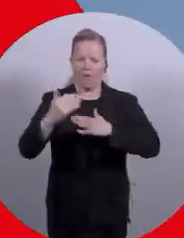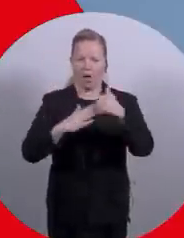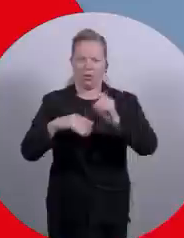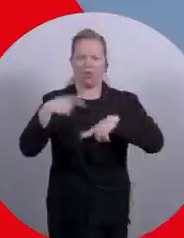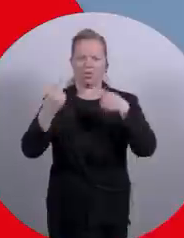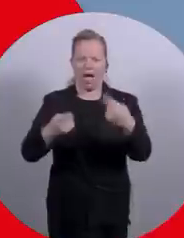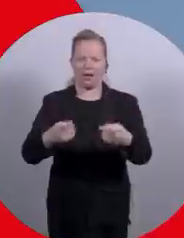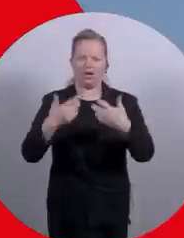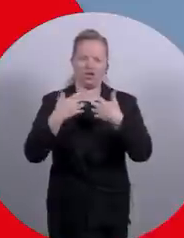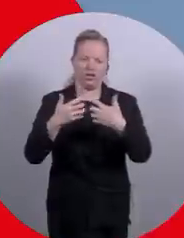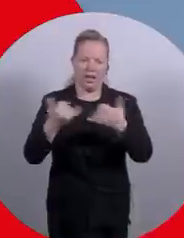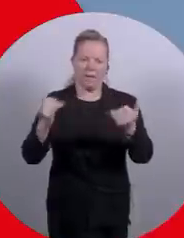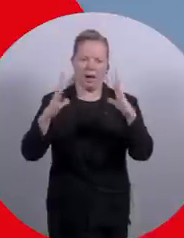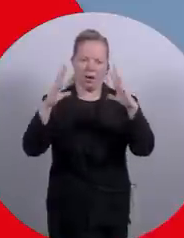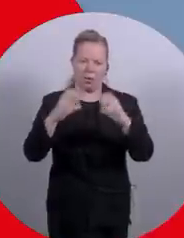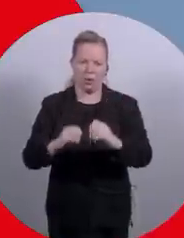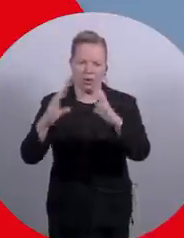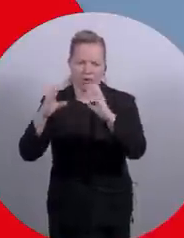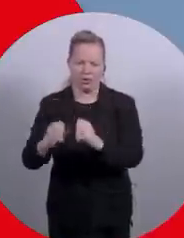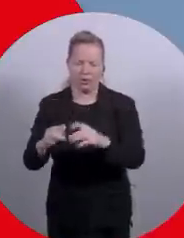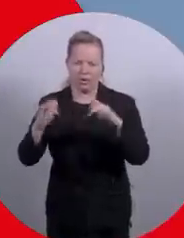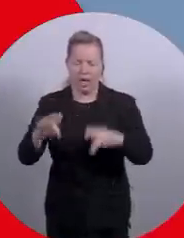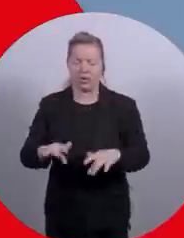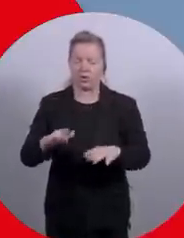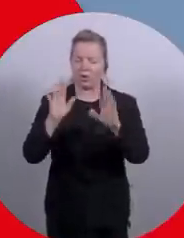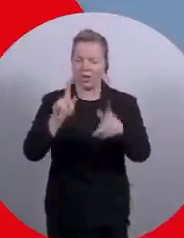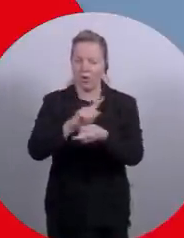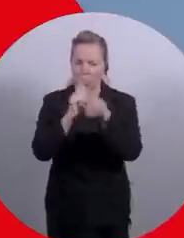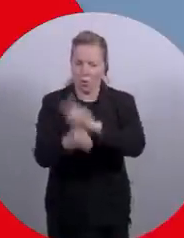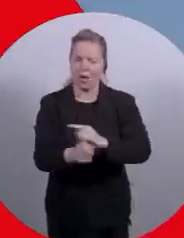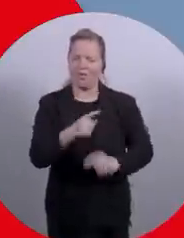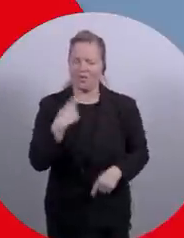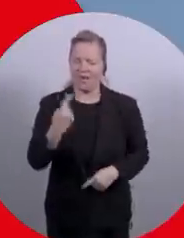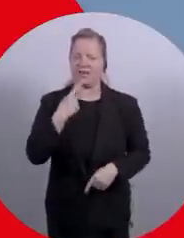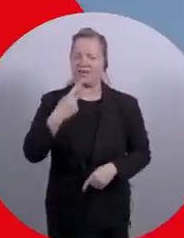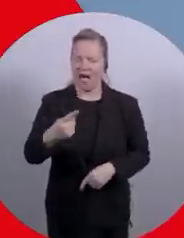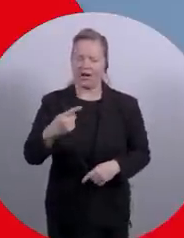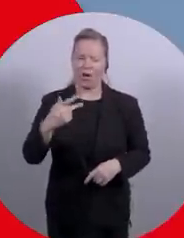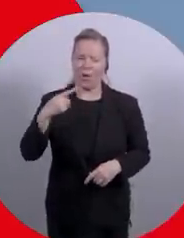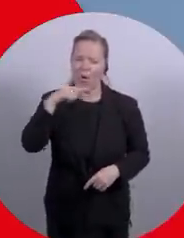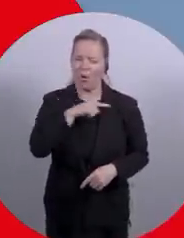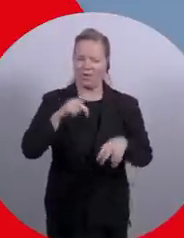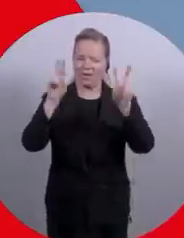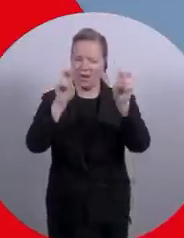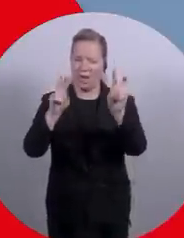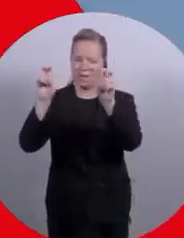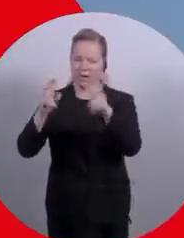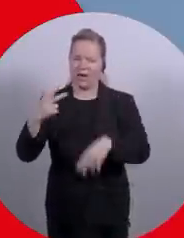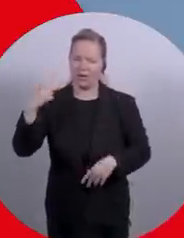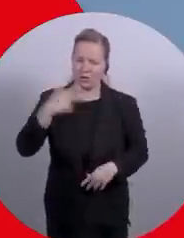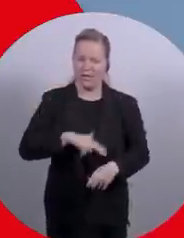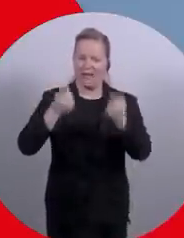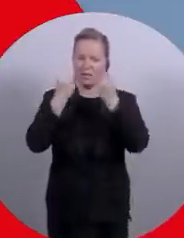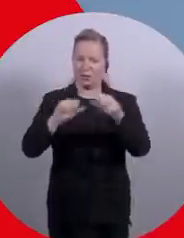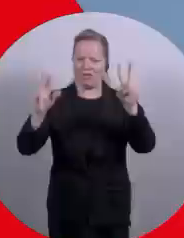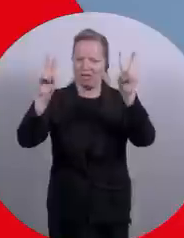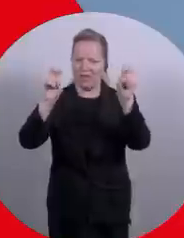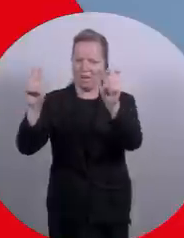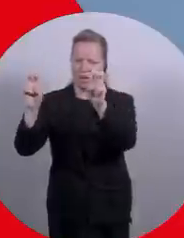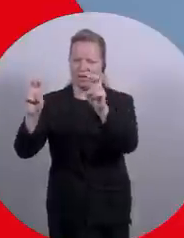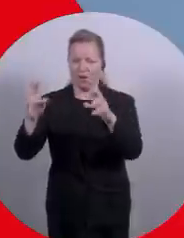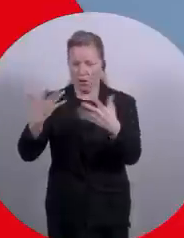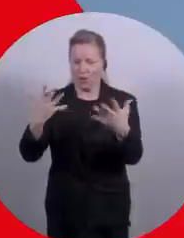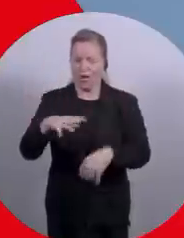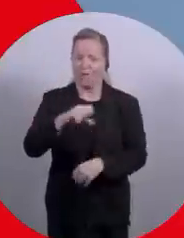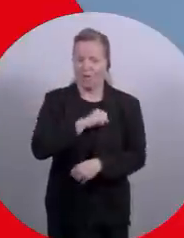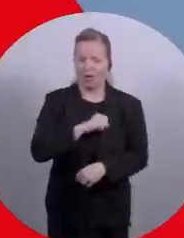aber dass man kriegt dann über rote Themen was für Erfolg liebe Genossinnen genossen weil das auch den öffentlichen diskur allgemein bestimmt hat dass man das noch vielen